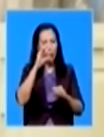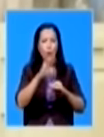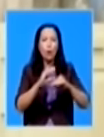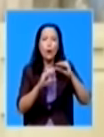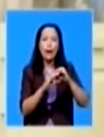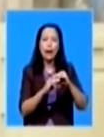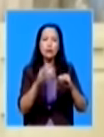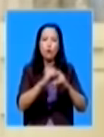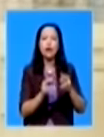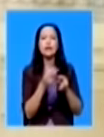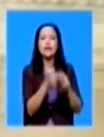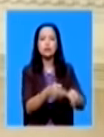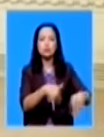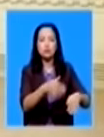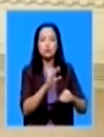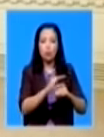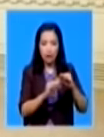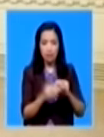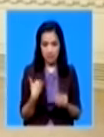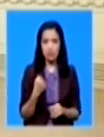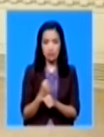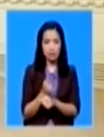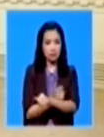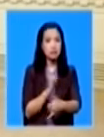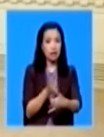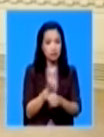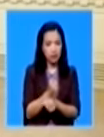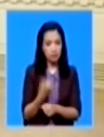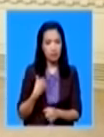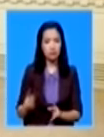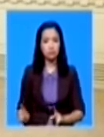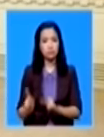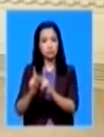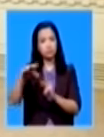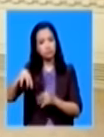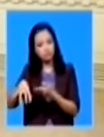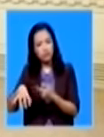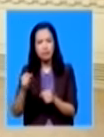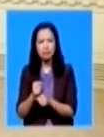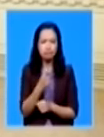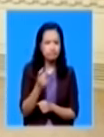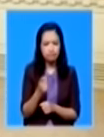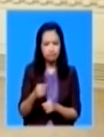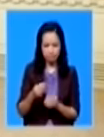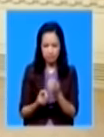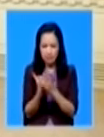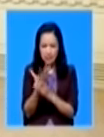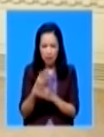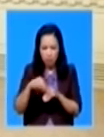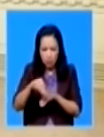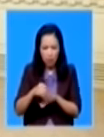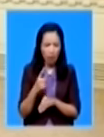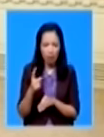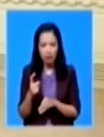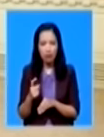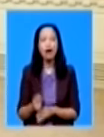ร้างงานเขาเองบางงานก็มีเรื่องการจ้างงานด้วยอีกส่วนนึงก็ไปทางกระทรวงตรงไหนทำอะไรไม่ได้เลยปลูกพืชน้ำน้อยน้ำมากอะไรก็ไม่ได้